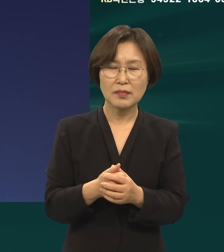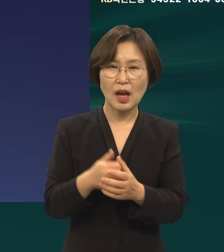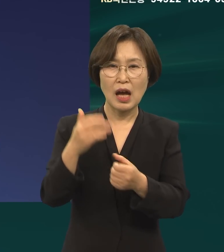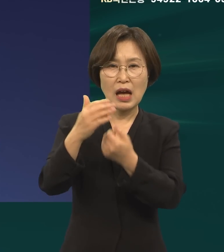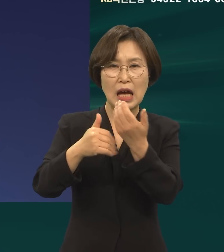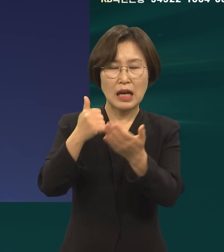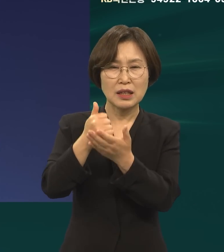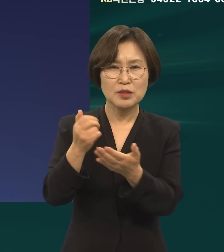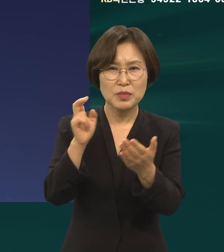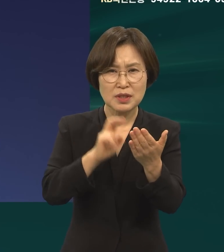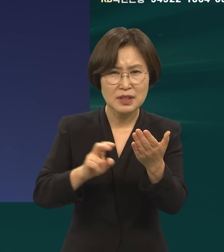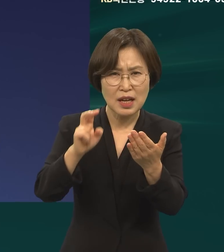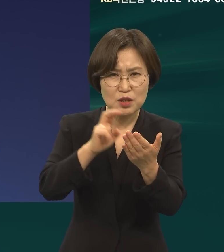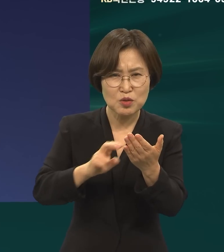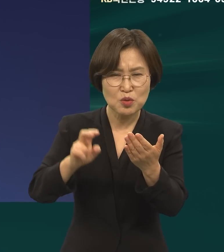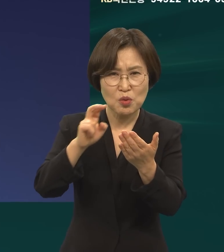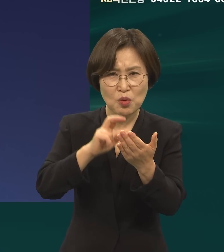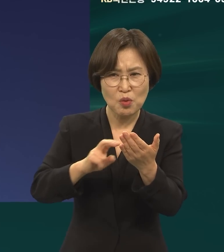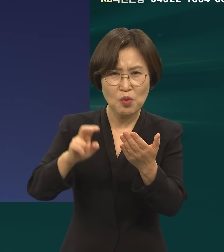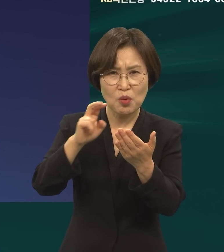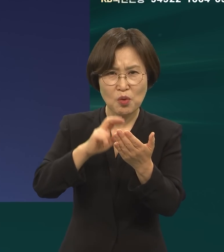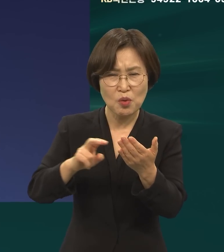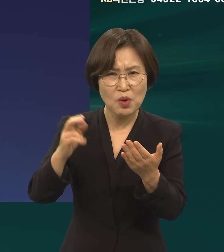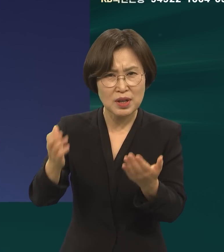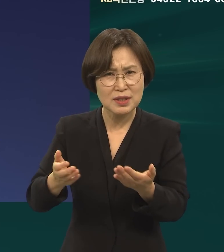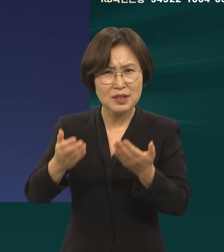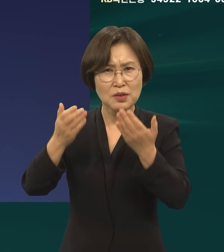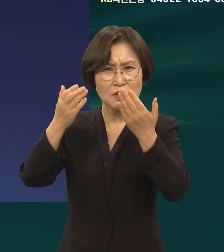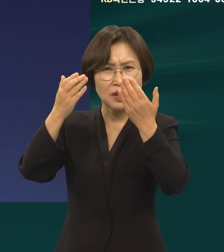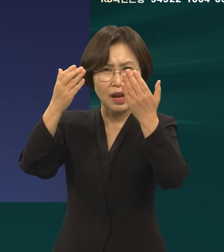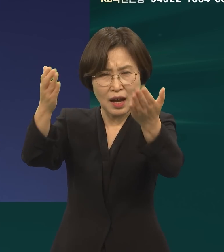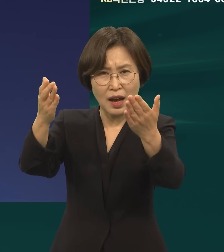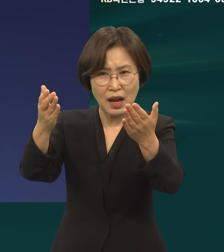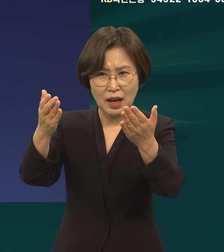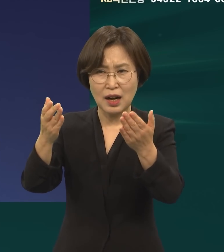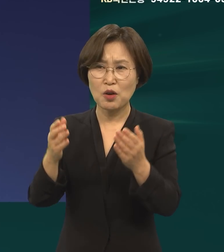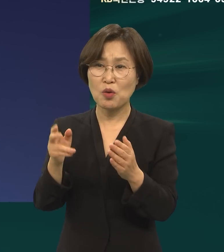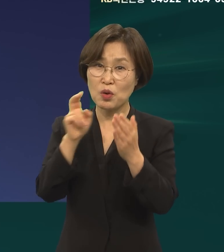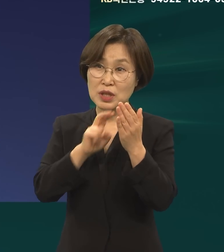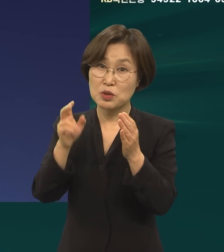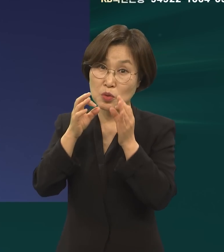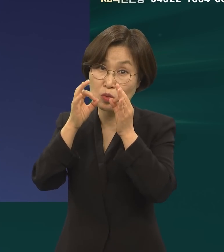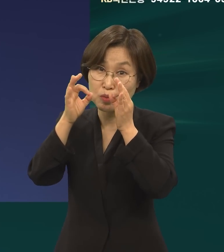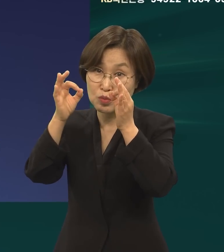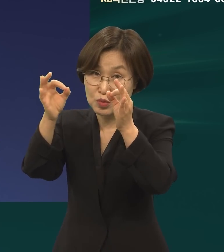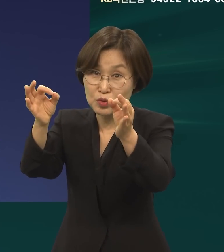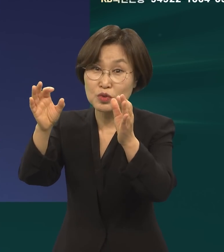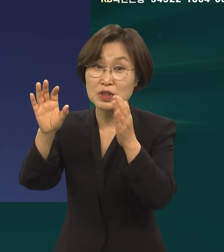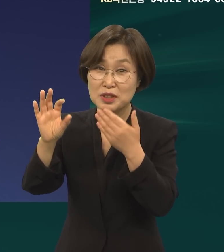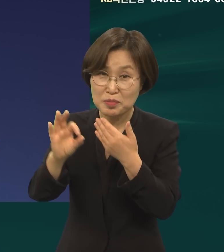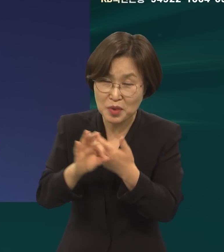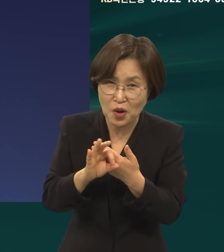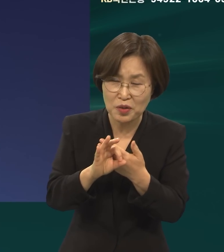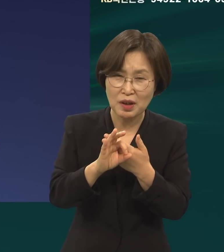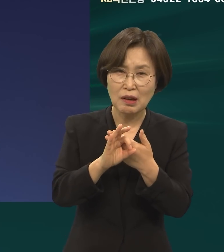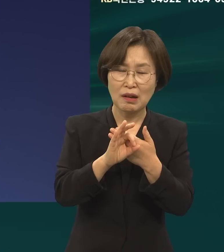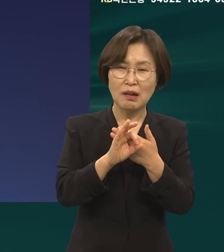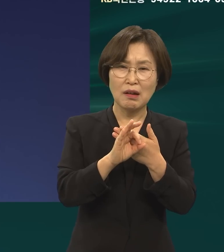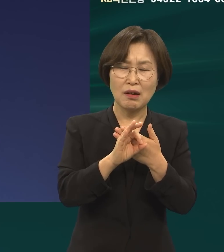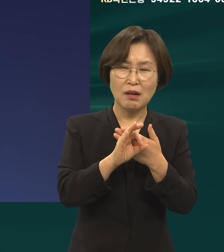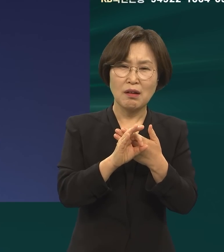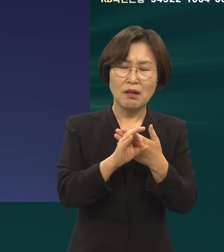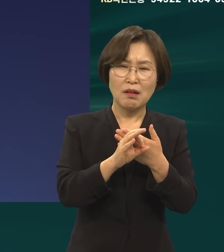찬송할지로다. 이렇게 찬송하는 믿음에 동행하는 사람들이 부를 때 어느 날 비극에 있던